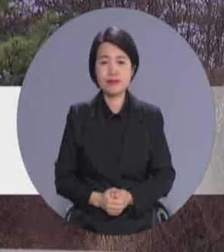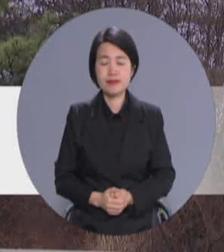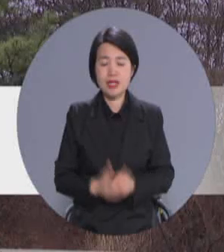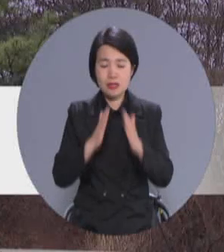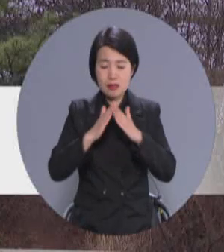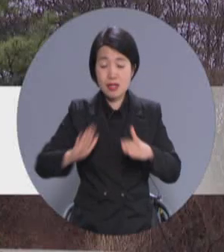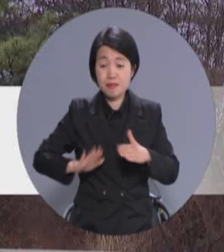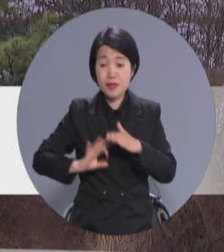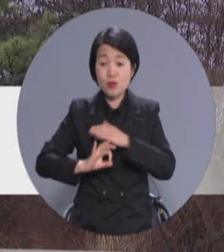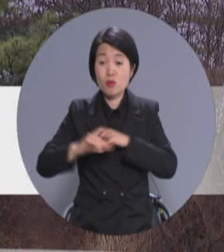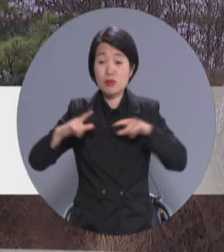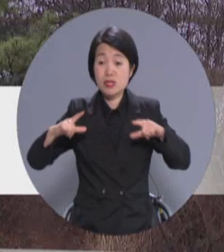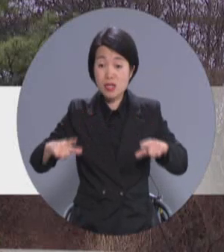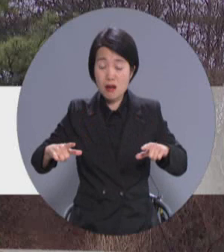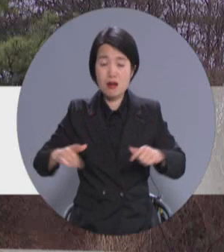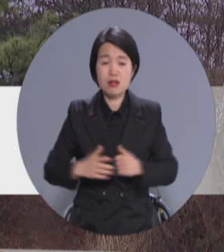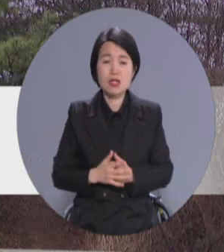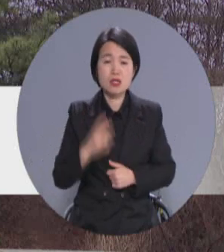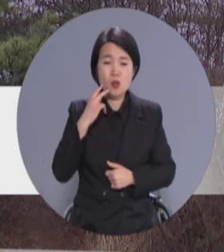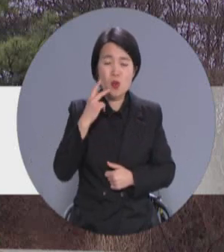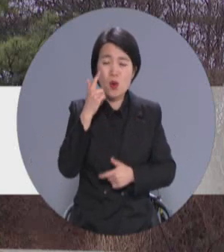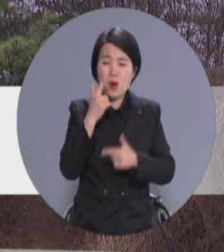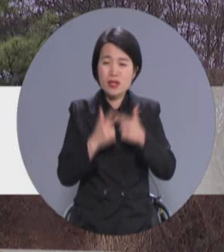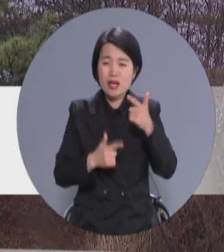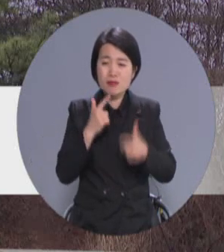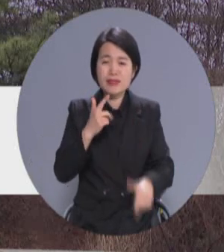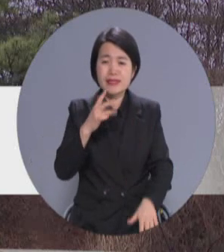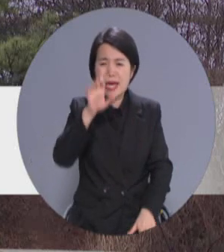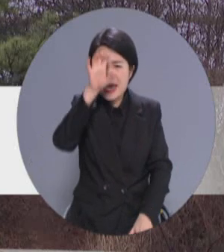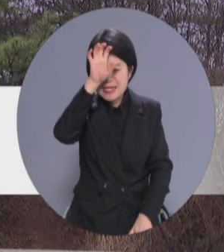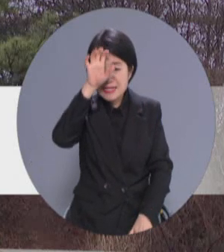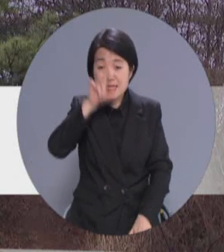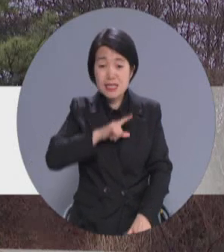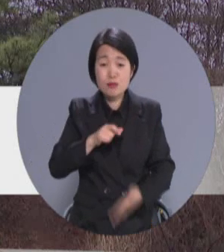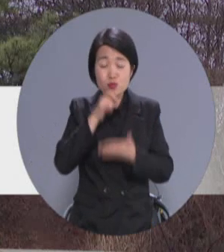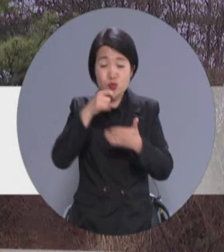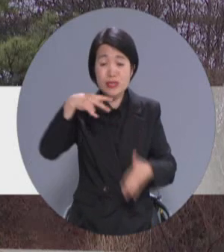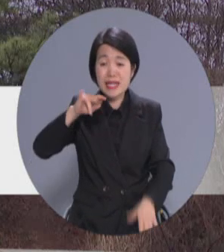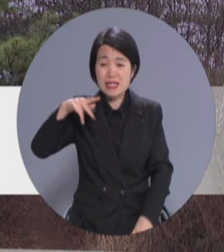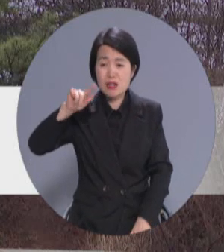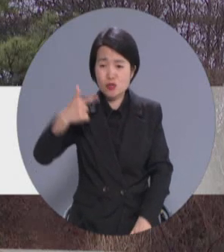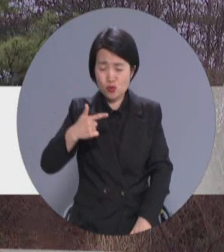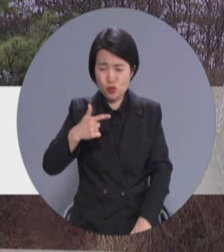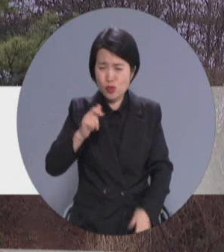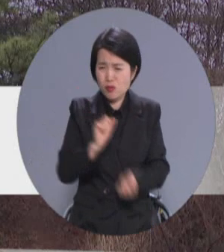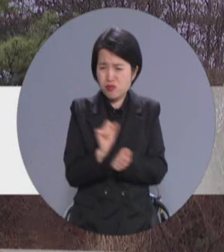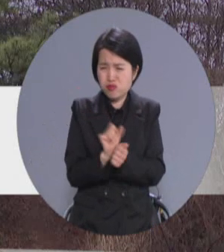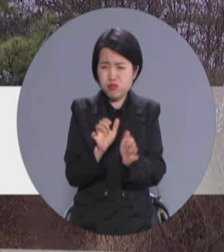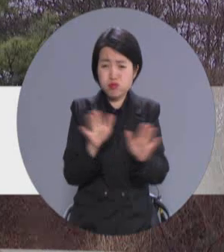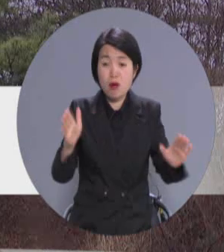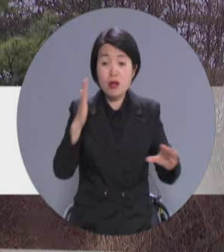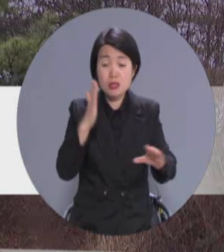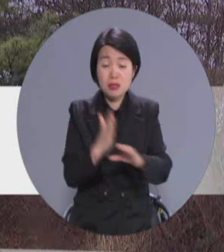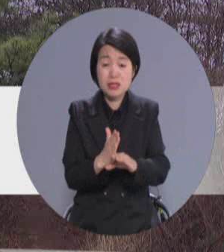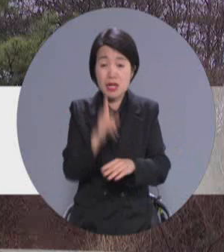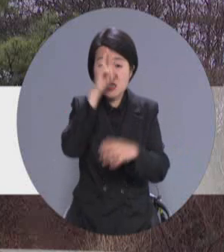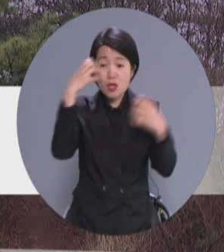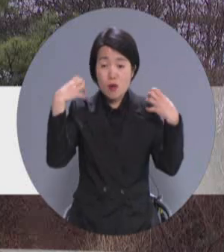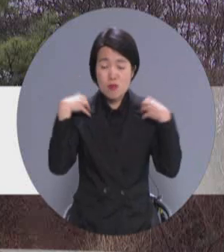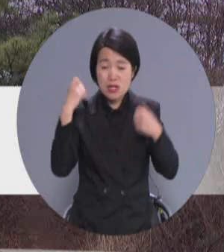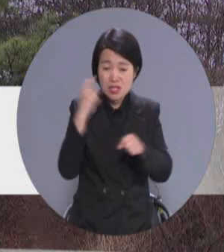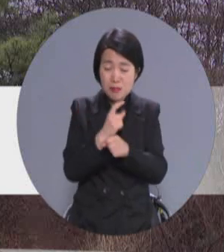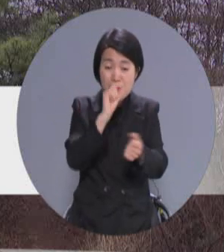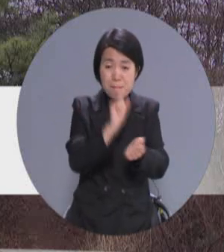전남 동부 지역을 중심으로 소나무 에이즈로 불리는 재선충병이 확산하고 있습니다. 당국이 이미